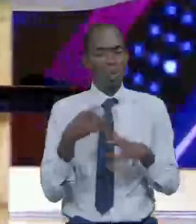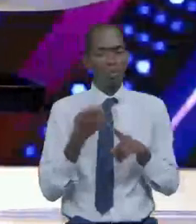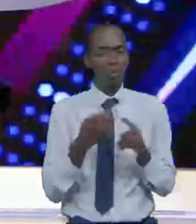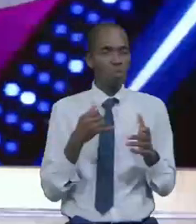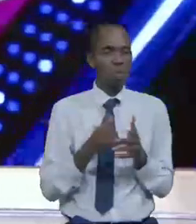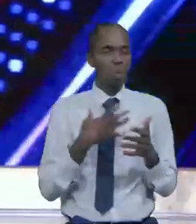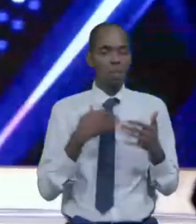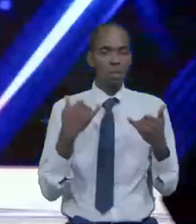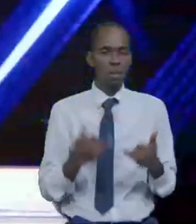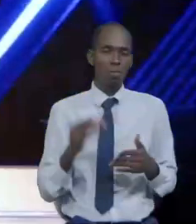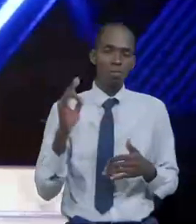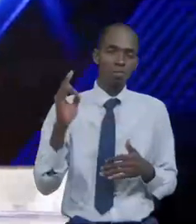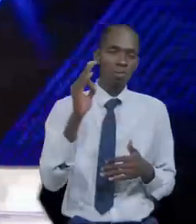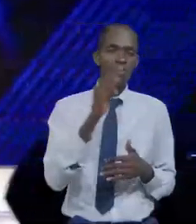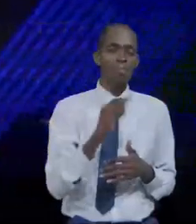a souffert